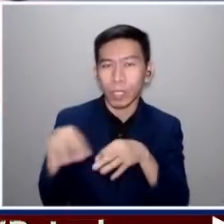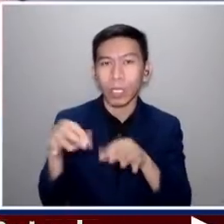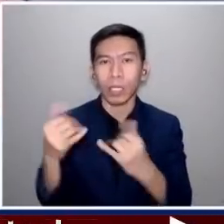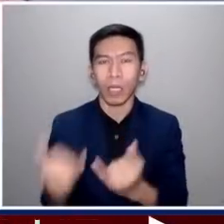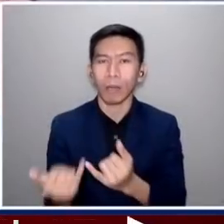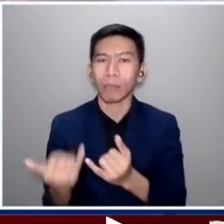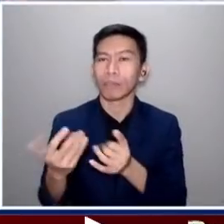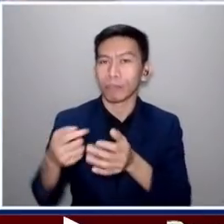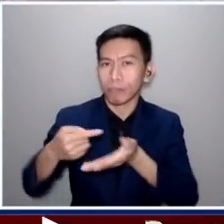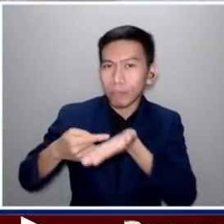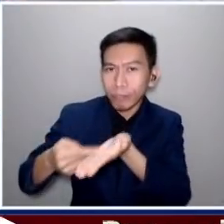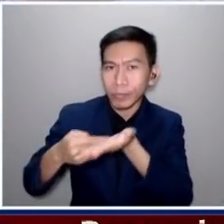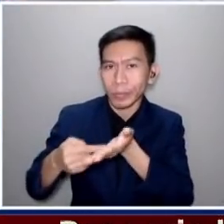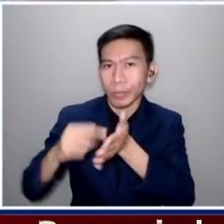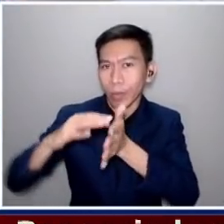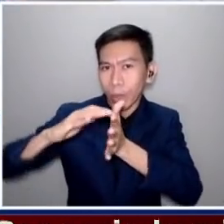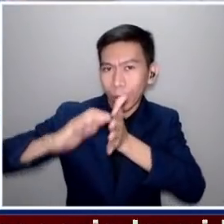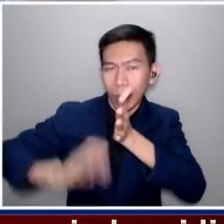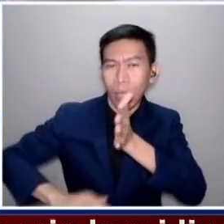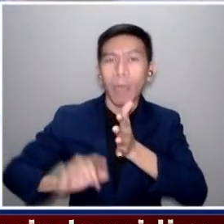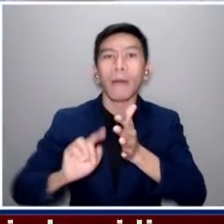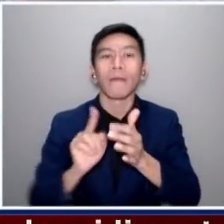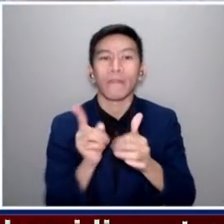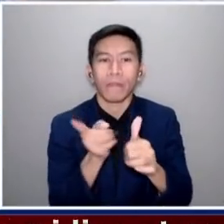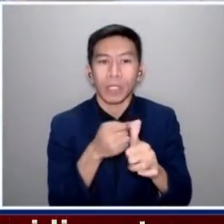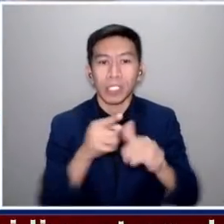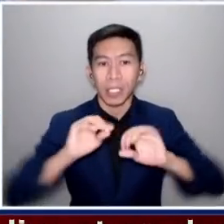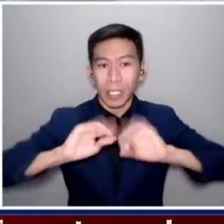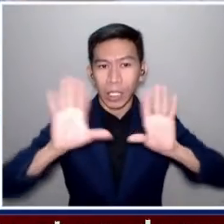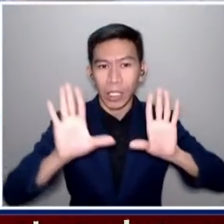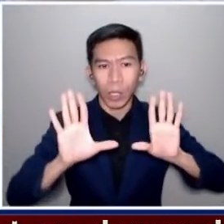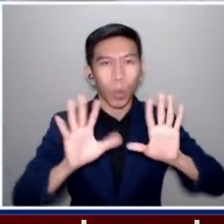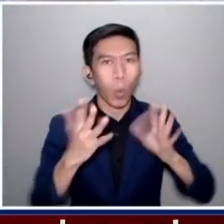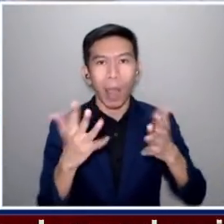ang maliwanag. Walang aresto, walang hate campaign,